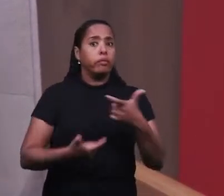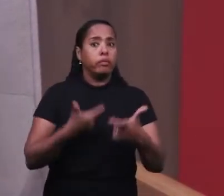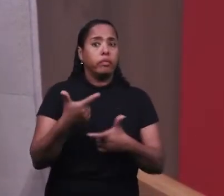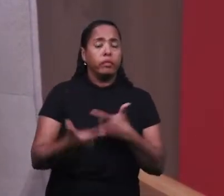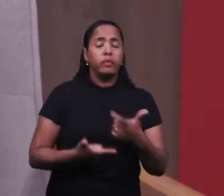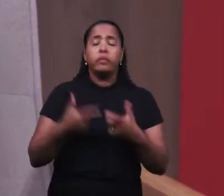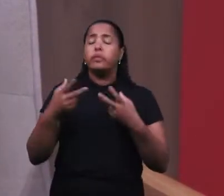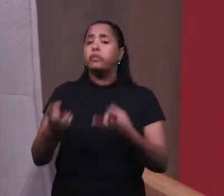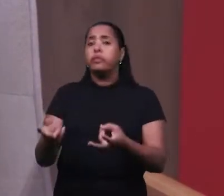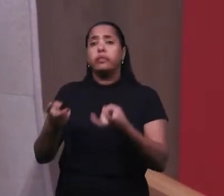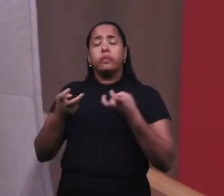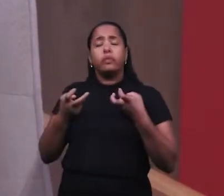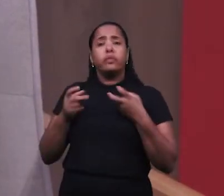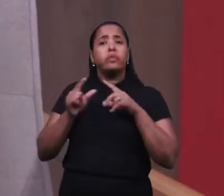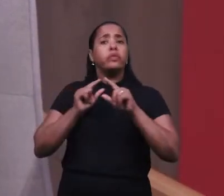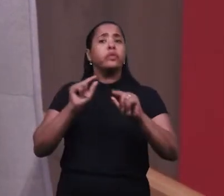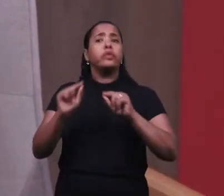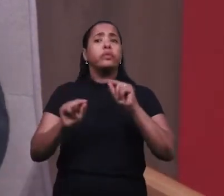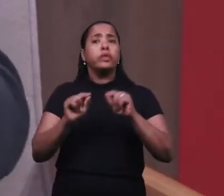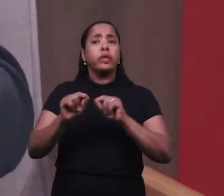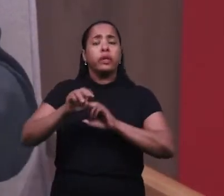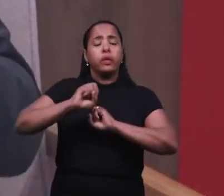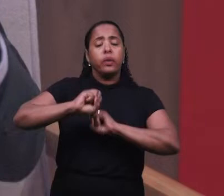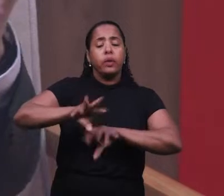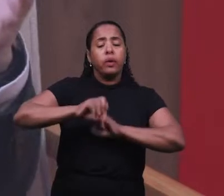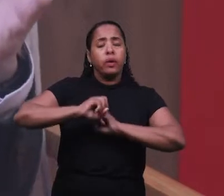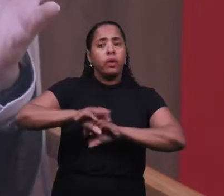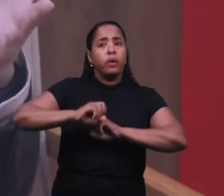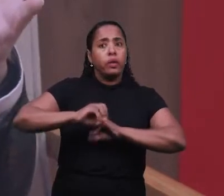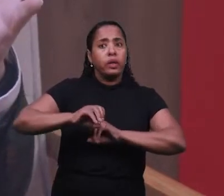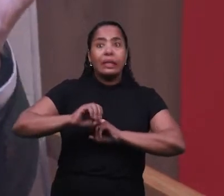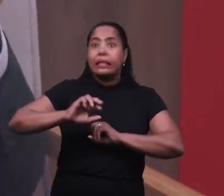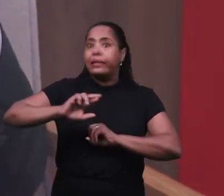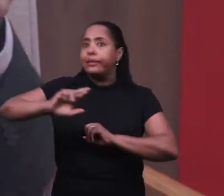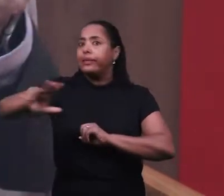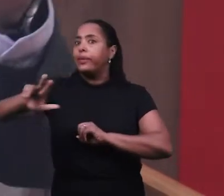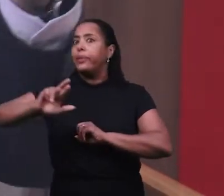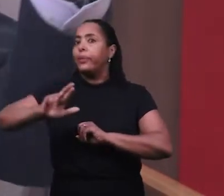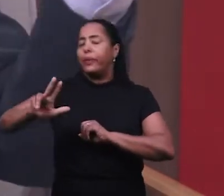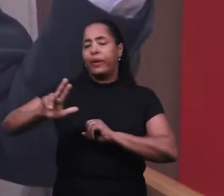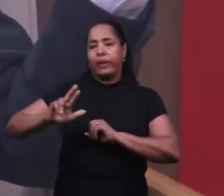dans toutes ces batailles, Daniel, nous voyons un enseignement,